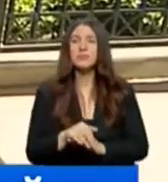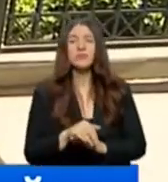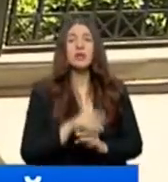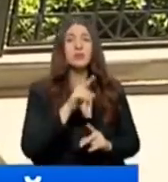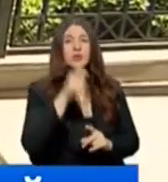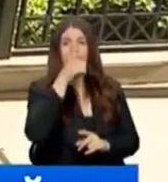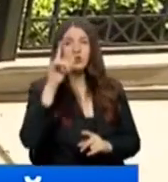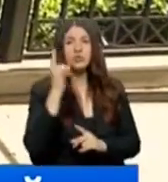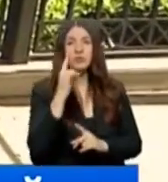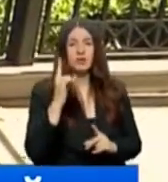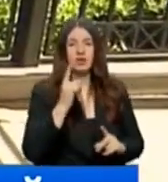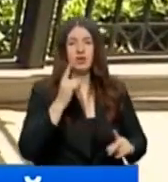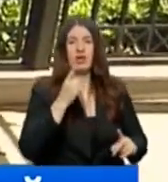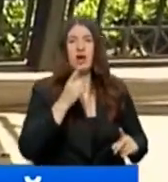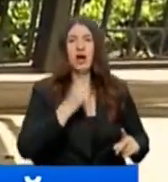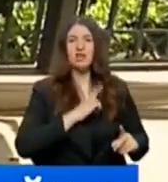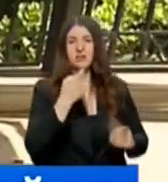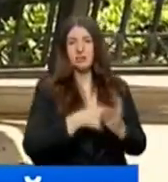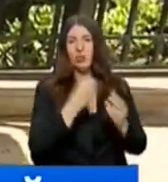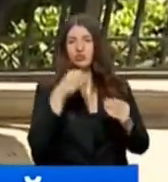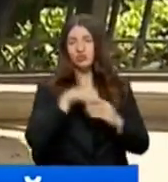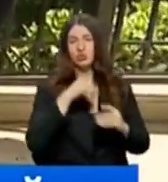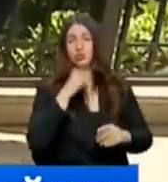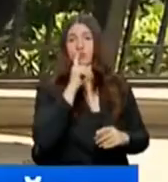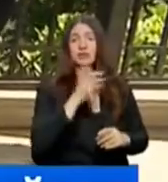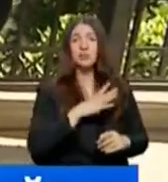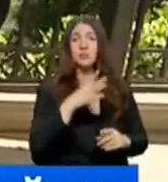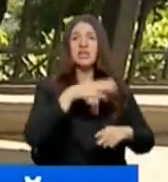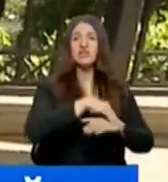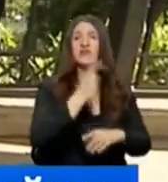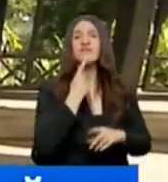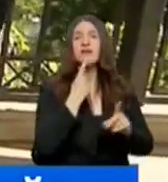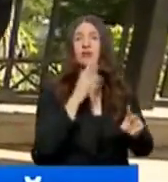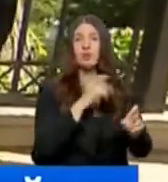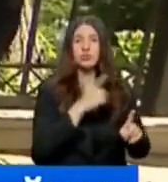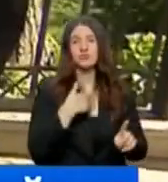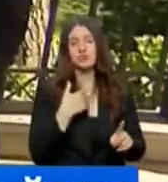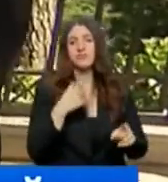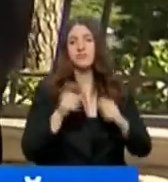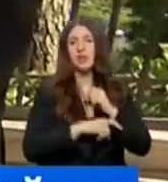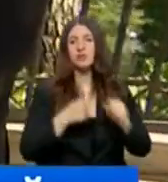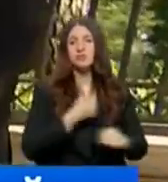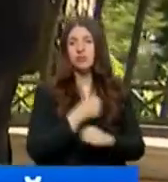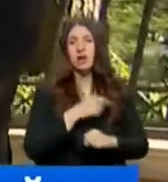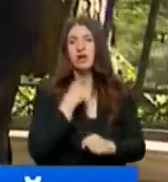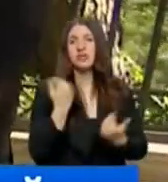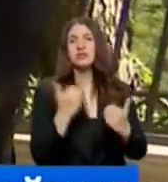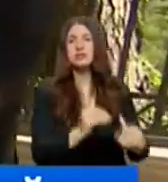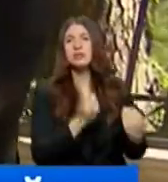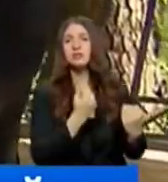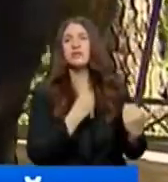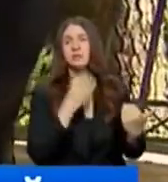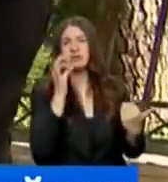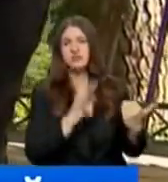ülkeyi yönetmeye namzet bir isim olduğunuz için bunu da sormak isterim. Mesela İsveç ve Finlandiya. Evet. Şimdi bizim terörle mücadelemize asla destek vermiyorlar.